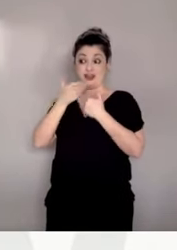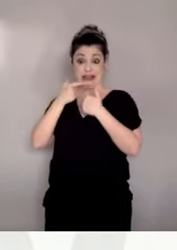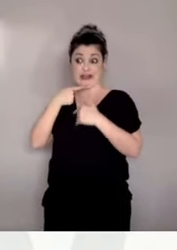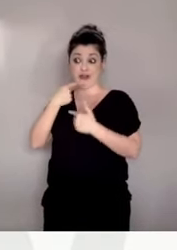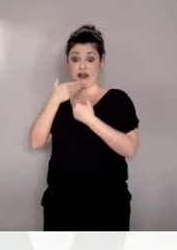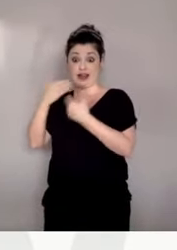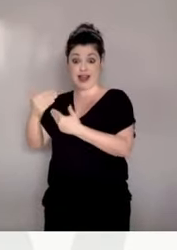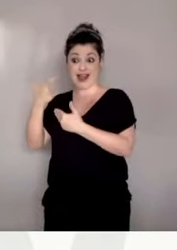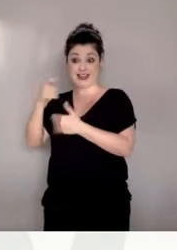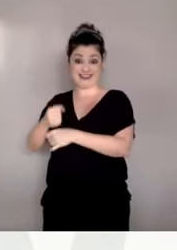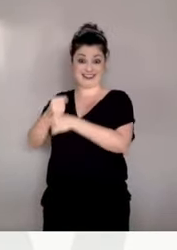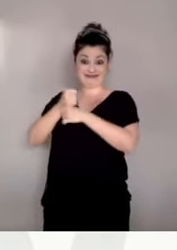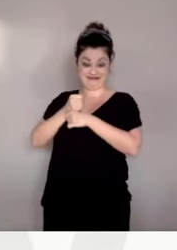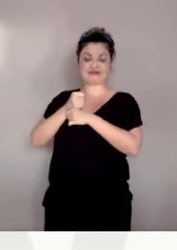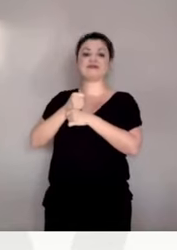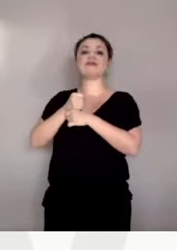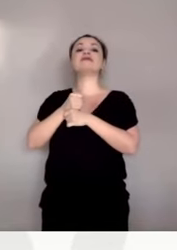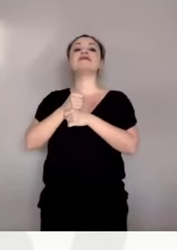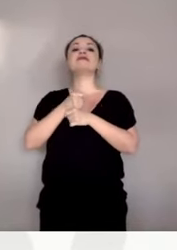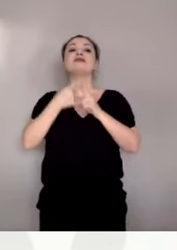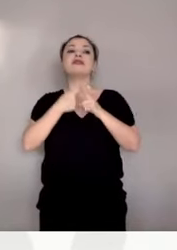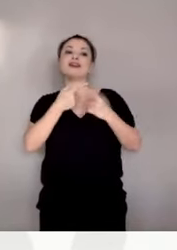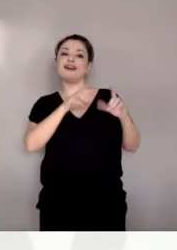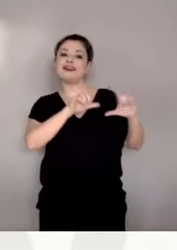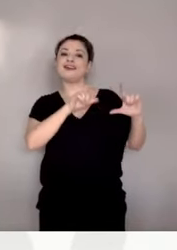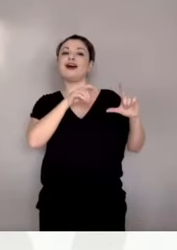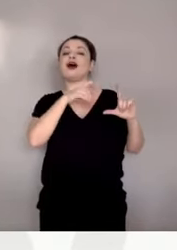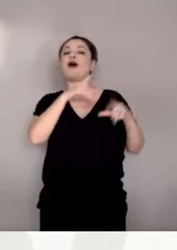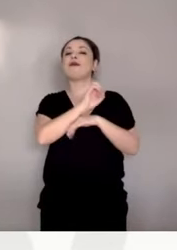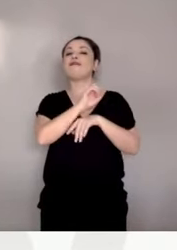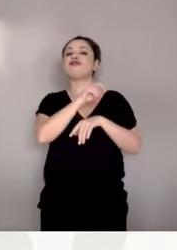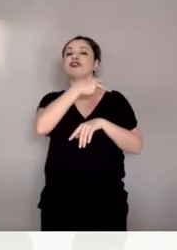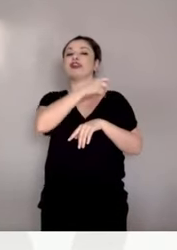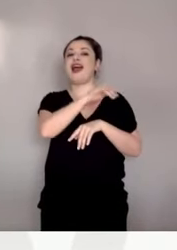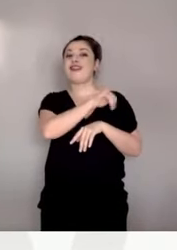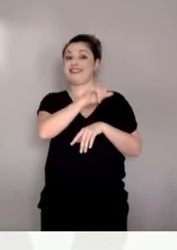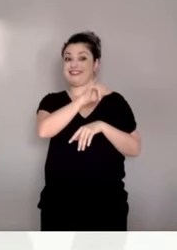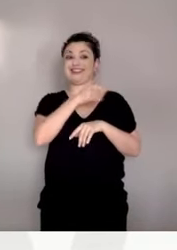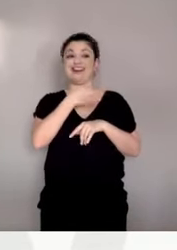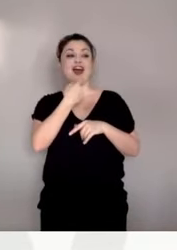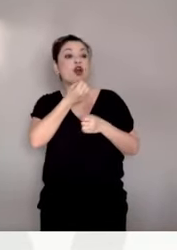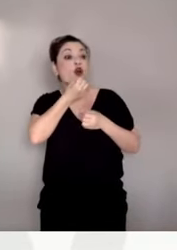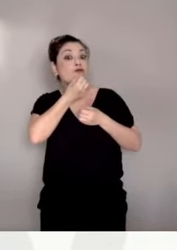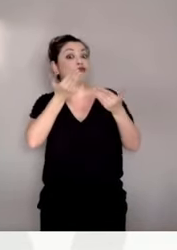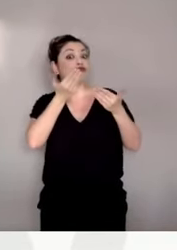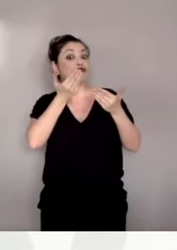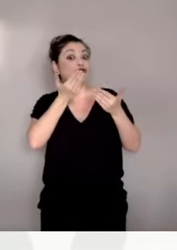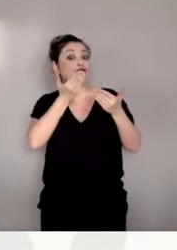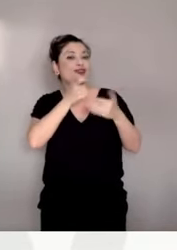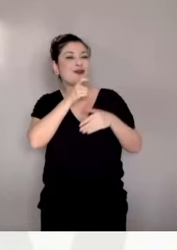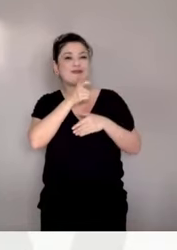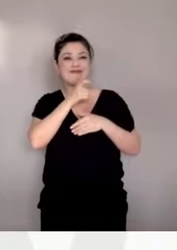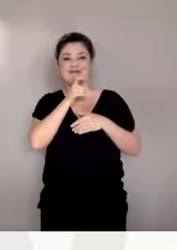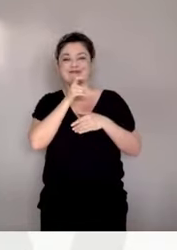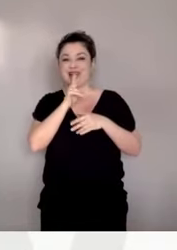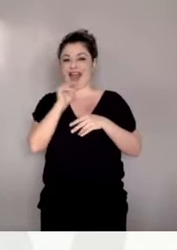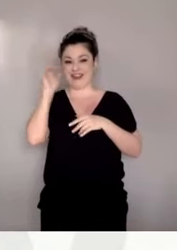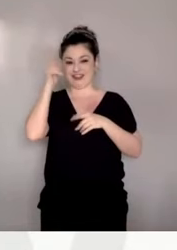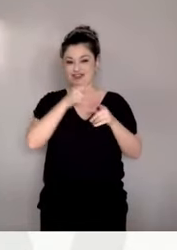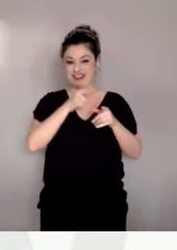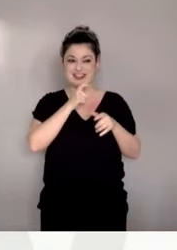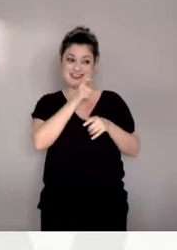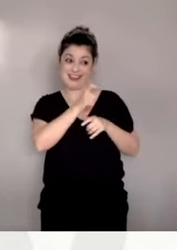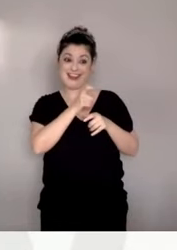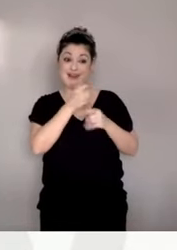avermi ceduto la parola, e al professor Nancy, a cui dico bonjour, bienvenue.